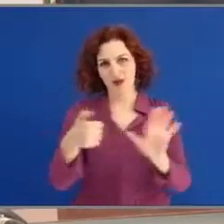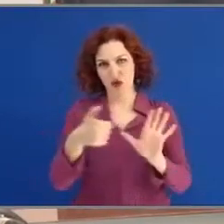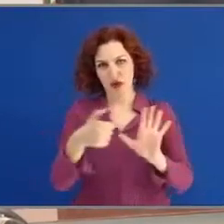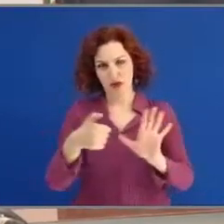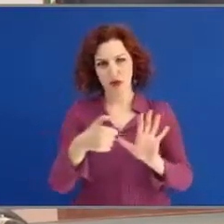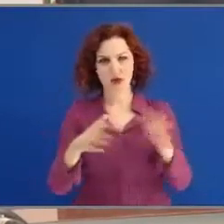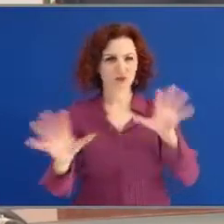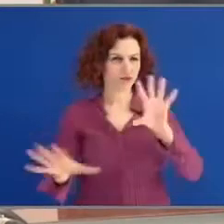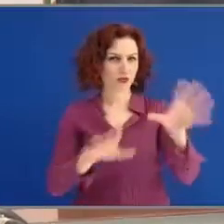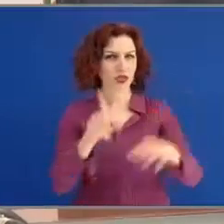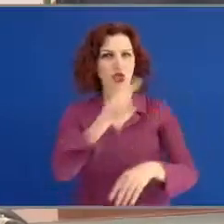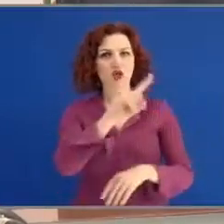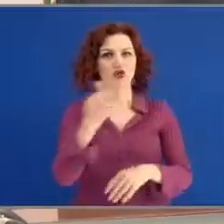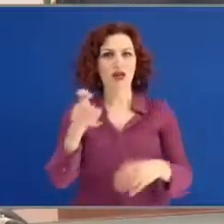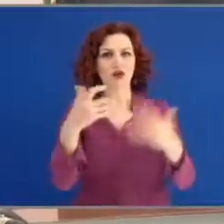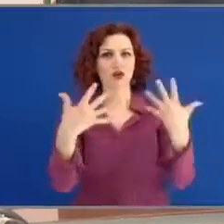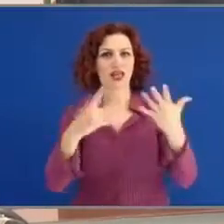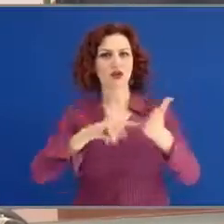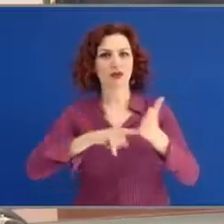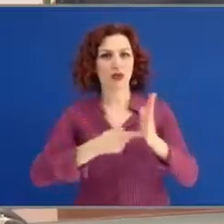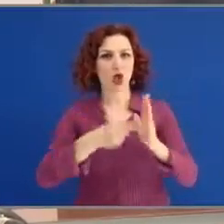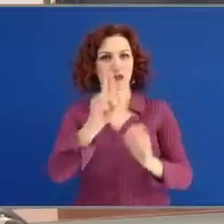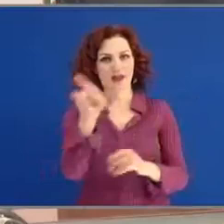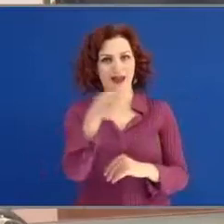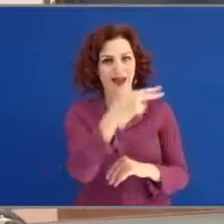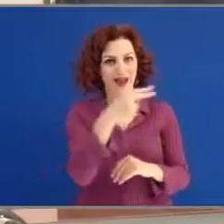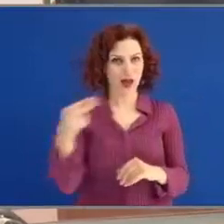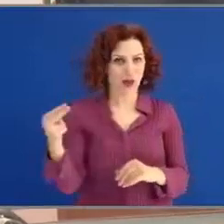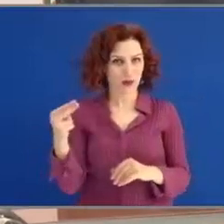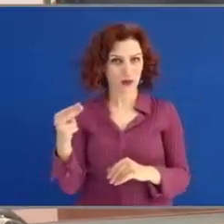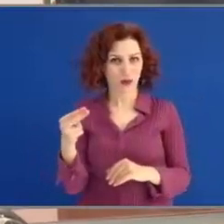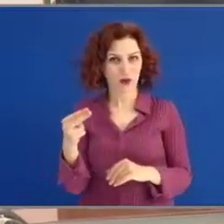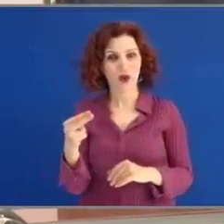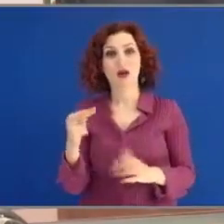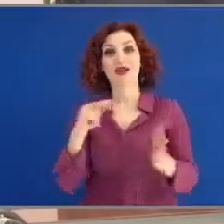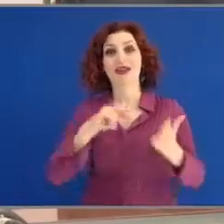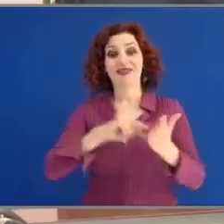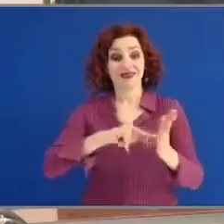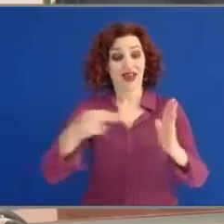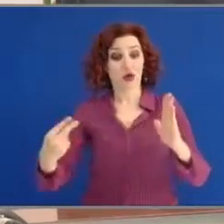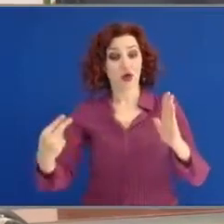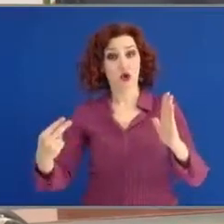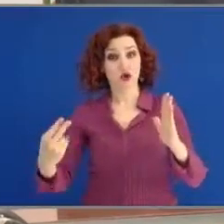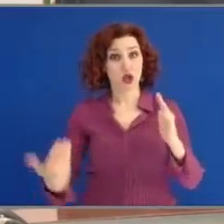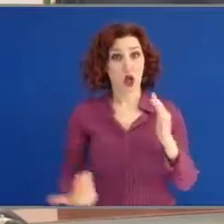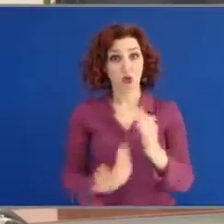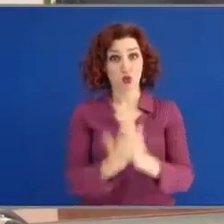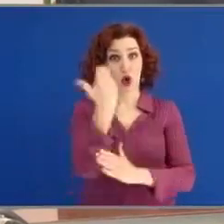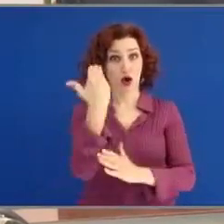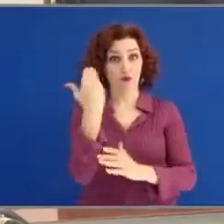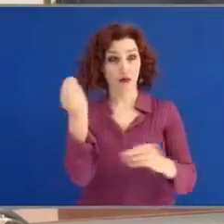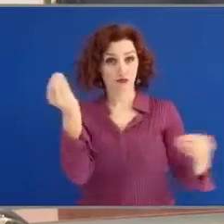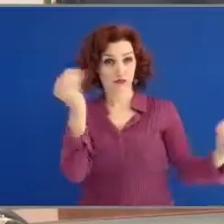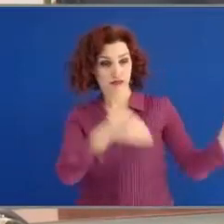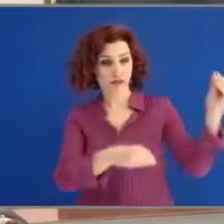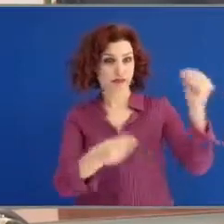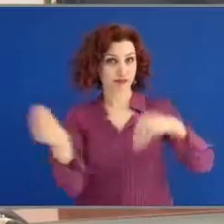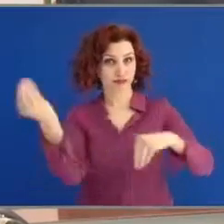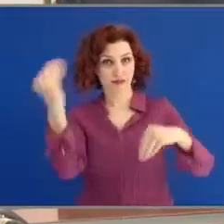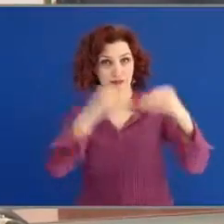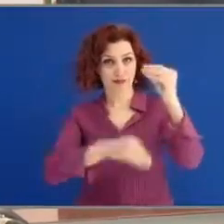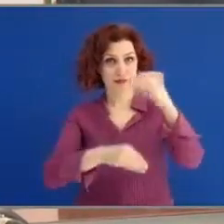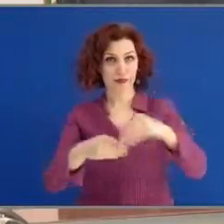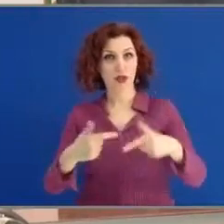110 milioni di euro, in particolar modo di nuove tecnologie. Questo ci consentirà anche un'acquisizione